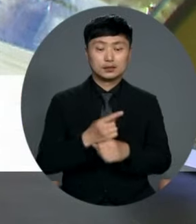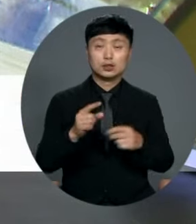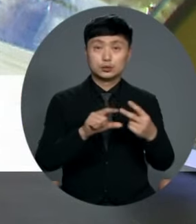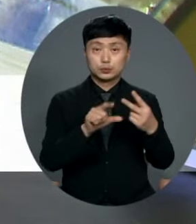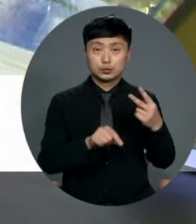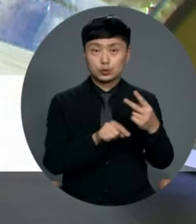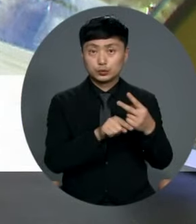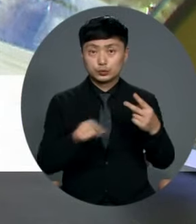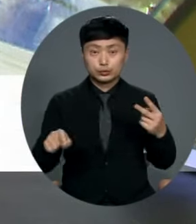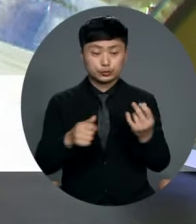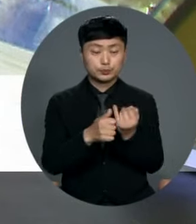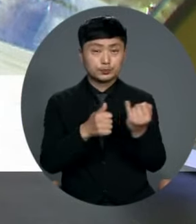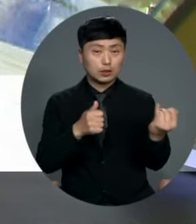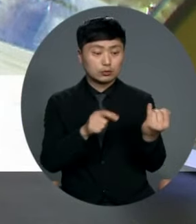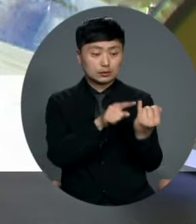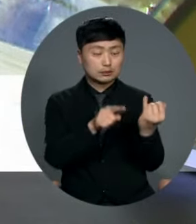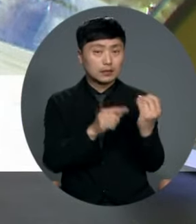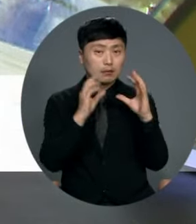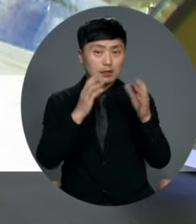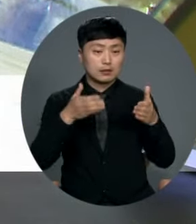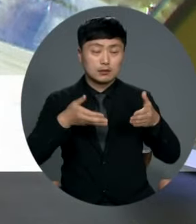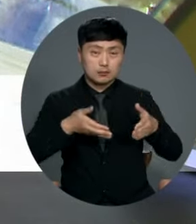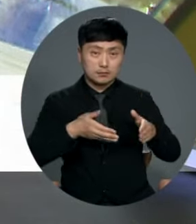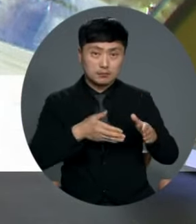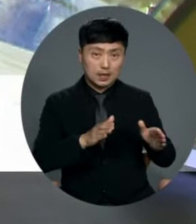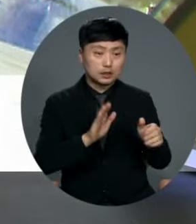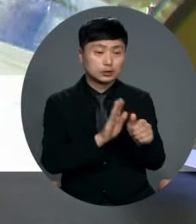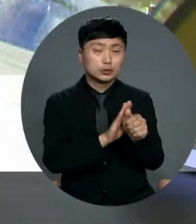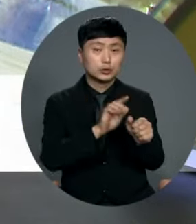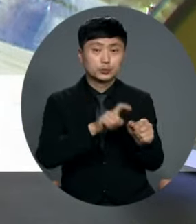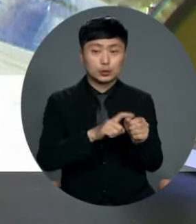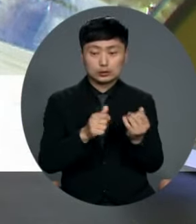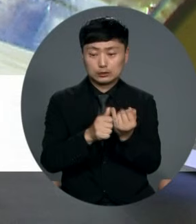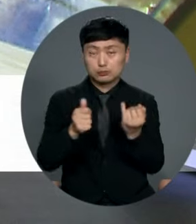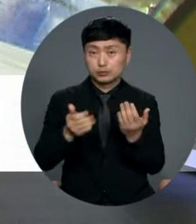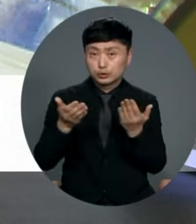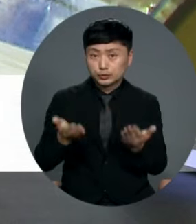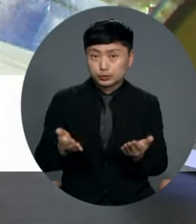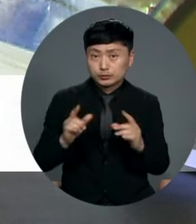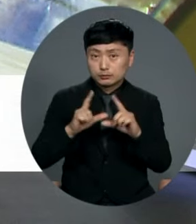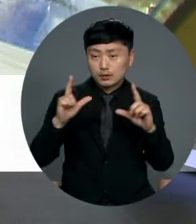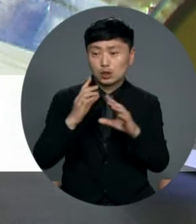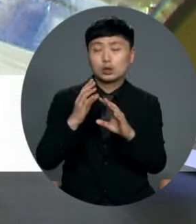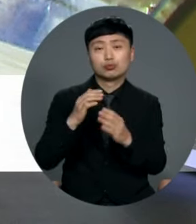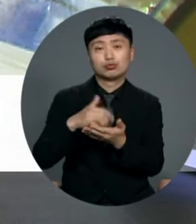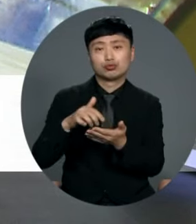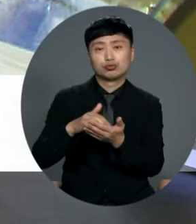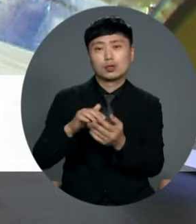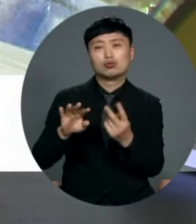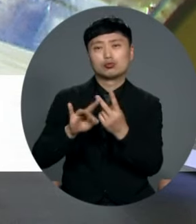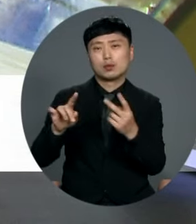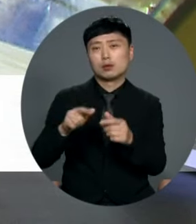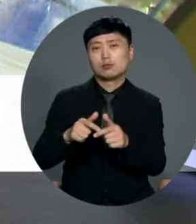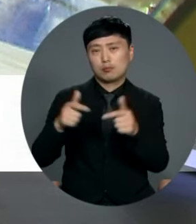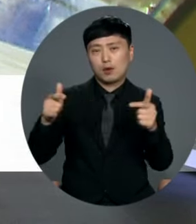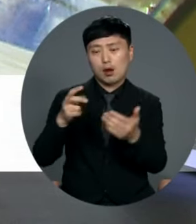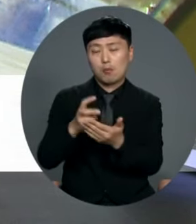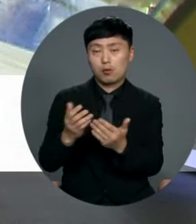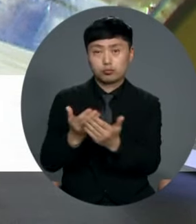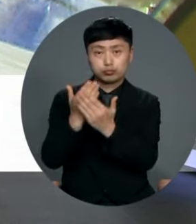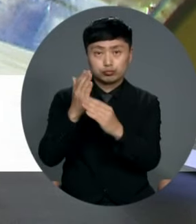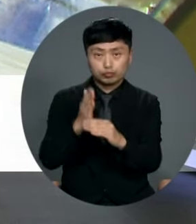내년 2월부터 배우자가 아이를 낳으면 낼 수 있는 출산 휴가가 두 배로 늘어나는 등 근로자를 위한 법이